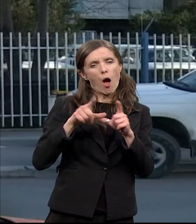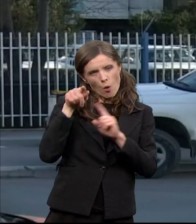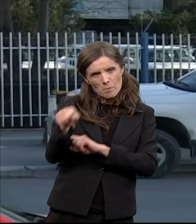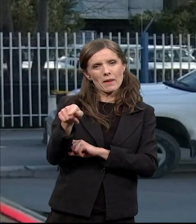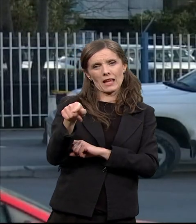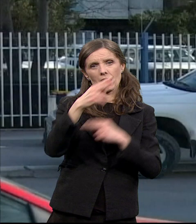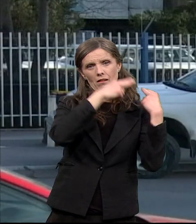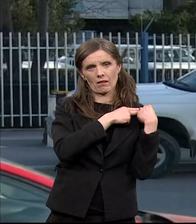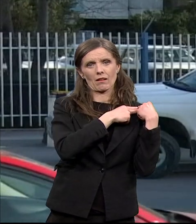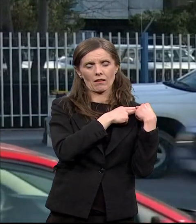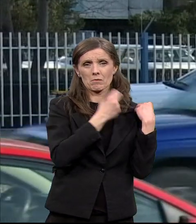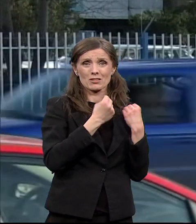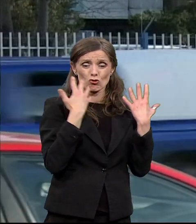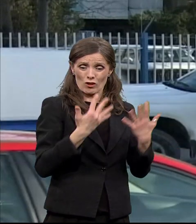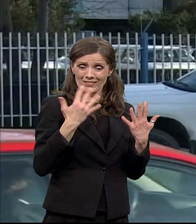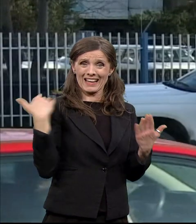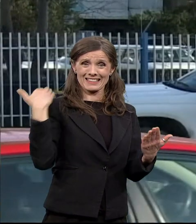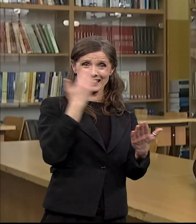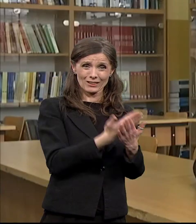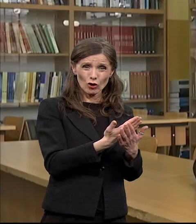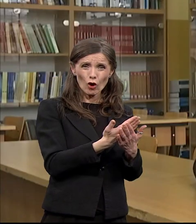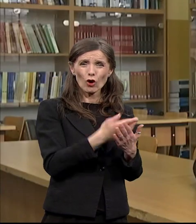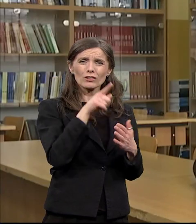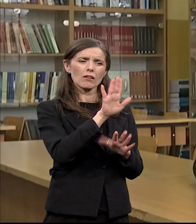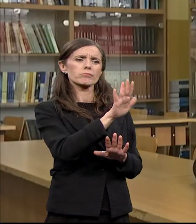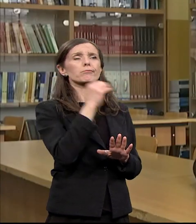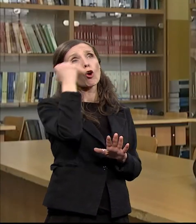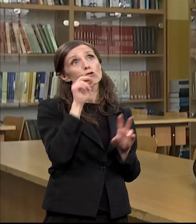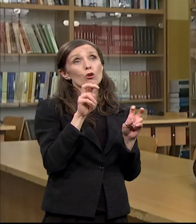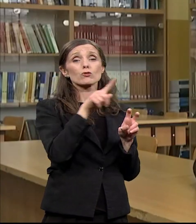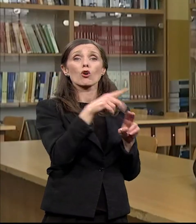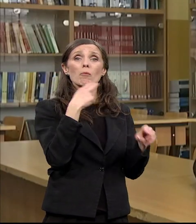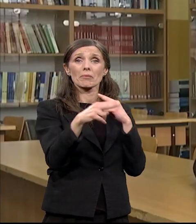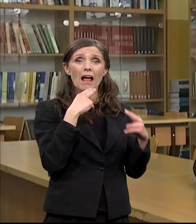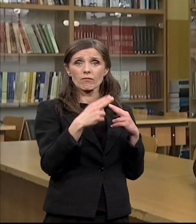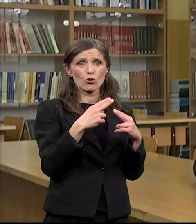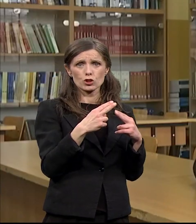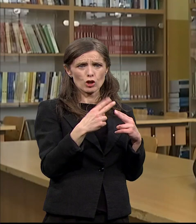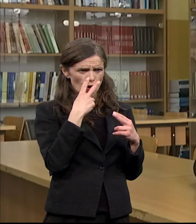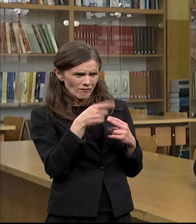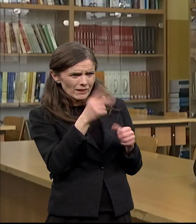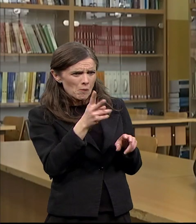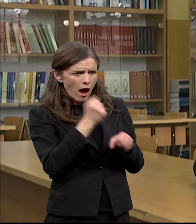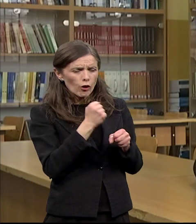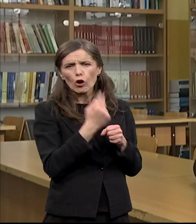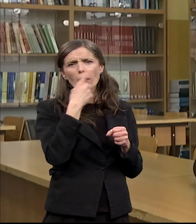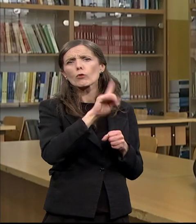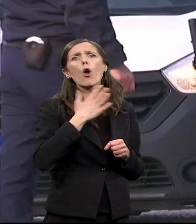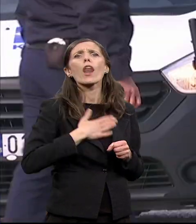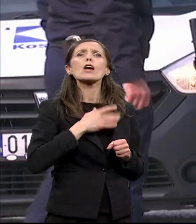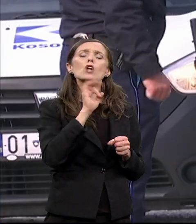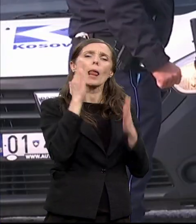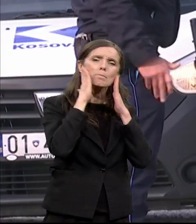ovih 10 godina funkcionisanja takozvanog kosovskog pravosuđa pokazuje da oni nisu u stanju i ne žele da pravično sude Srbima.